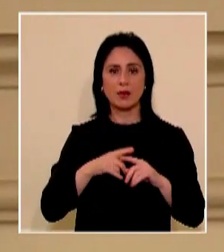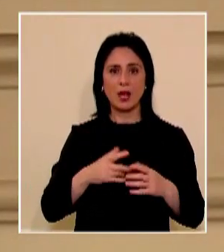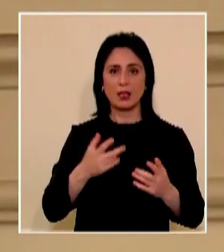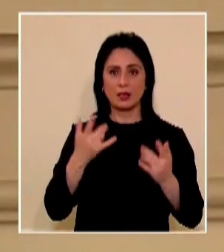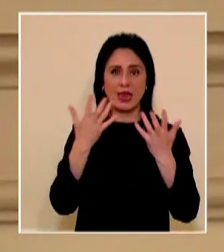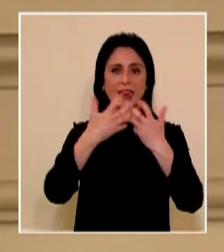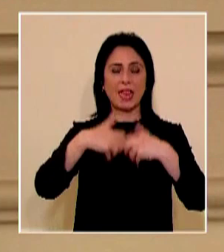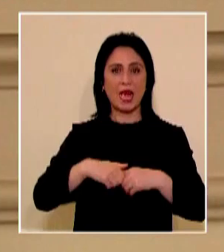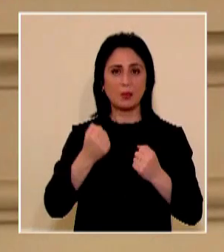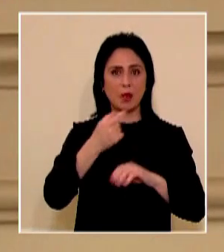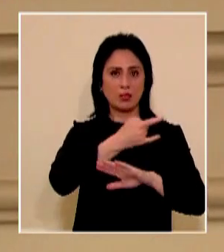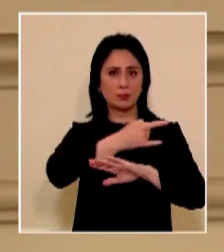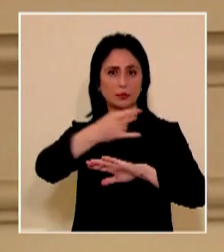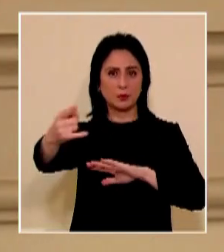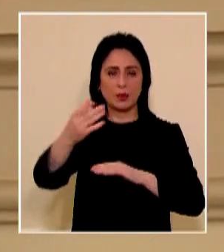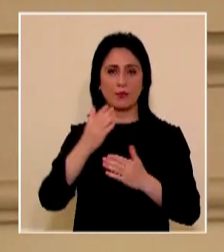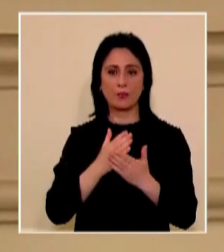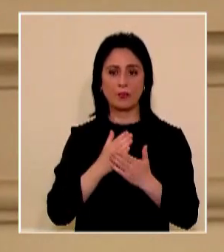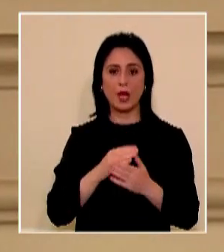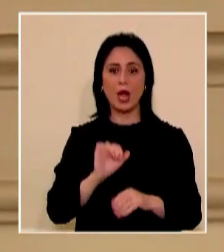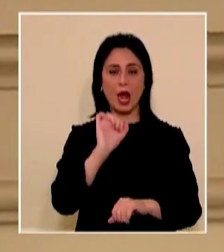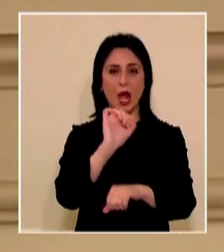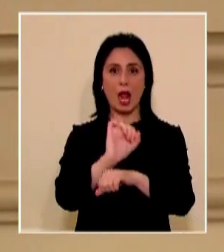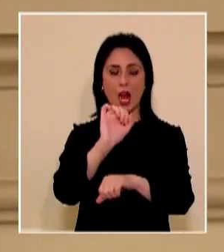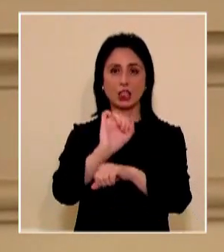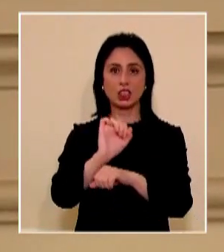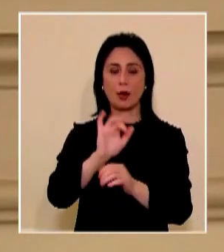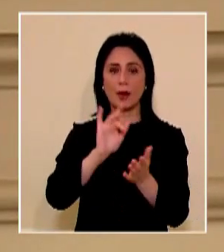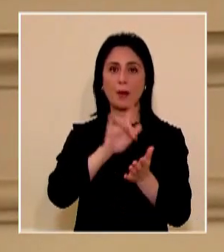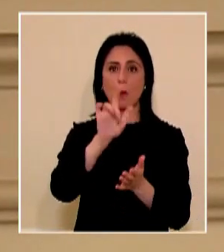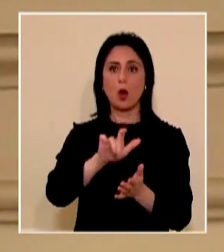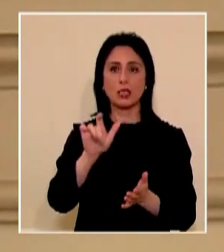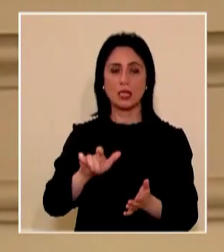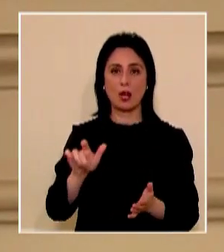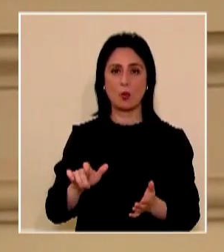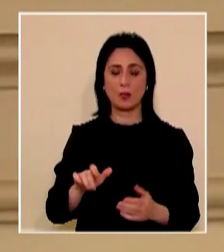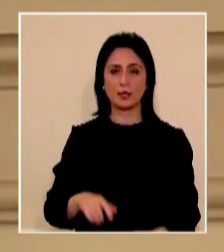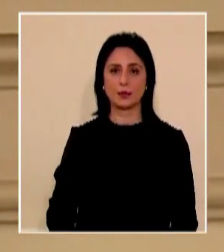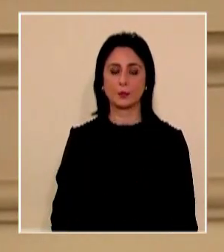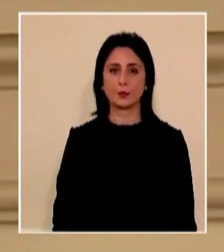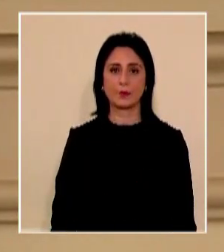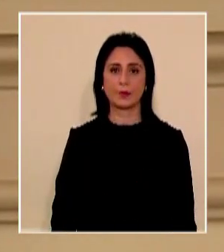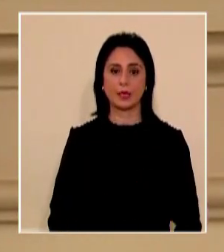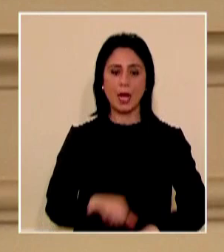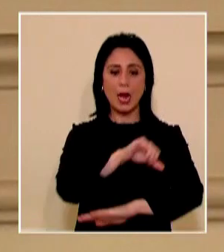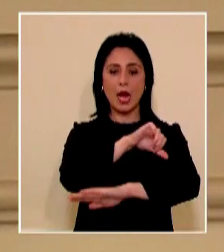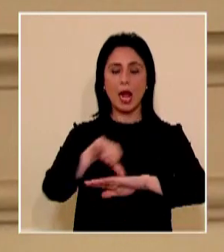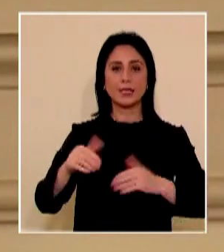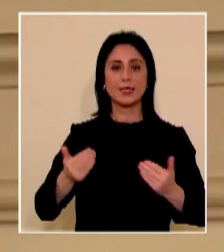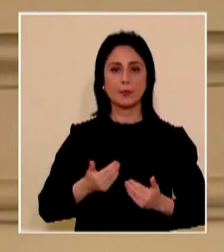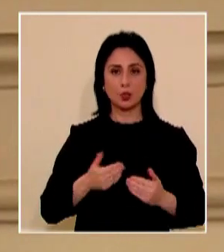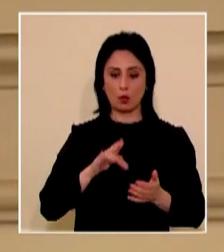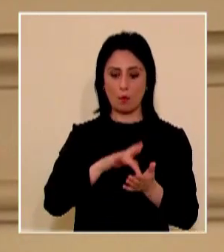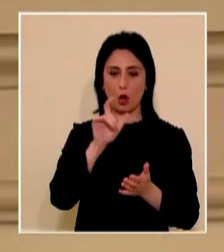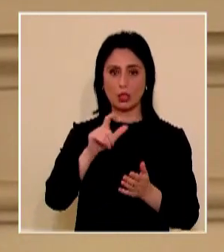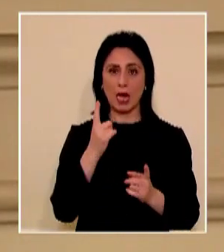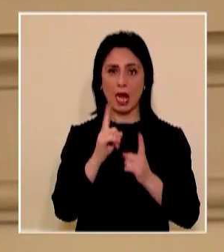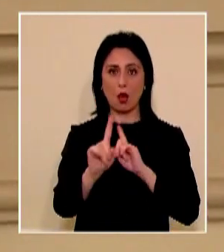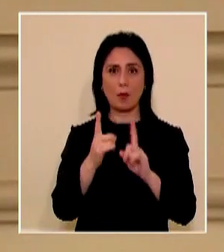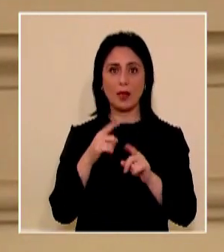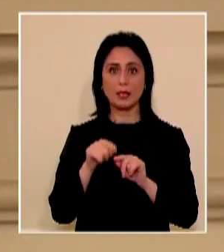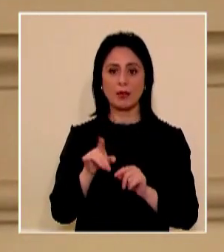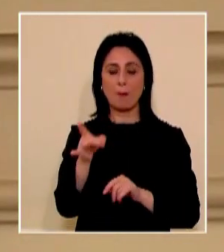dokonują zatrzymań mieszkańców, zarówno tych, którzy mieszkają w tym